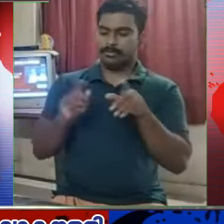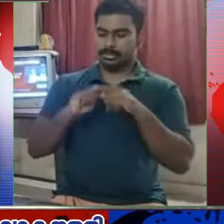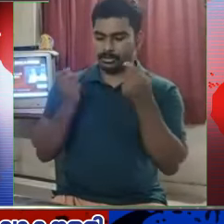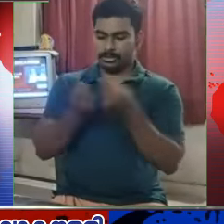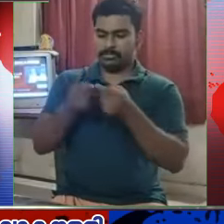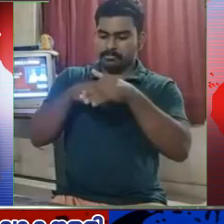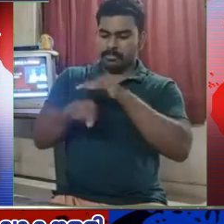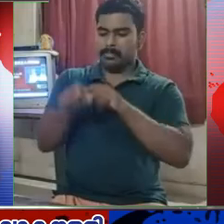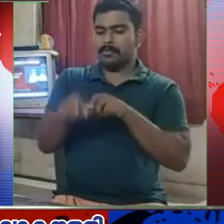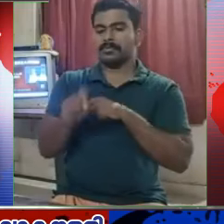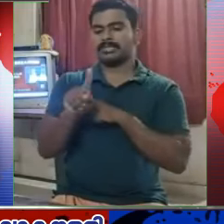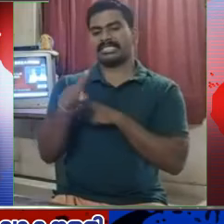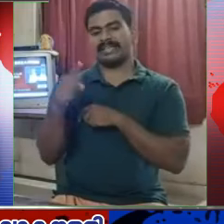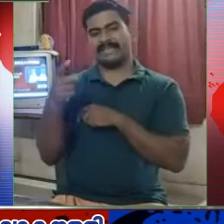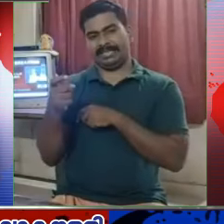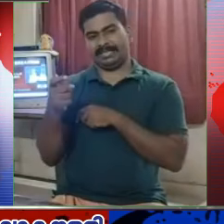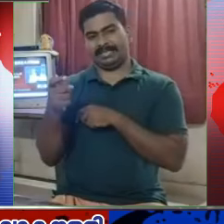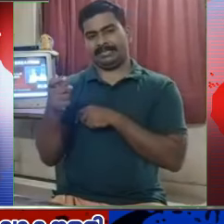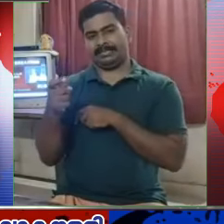ഡോക്ടർ MV പിള്ള,